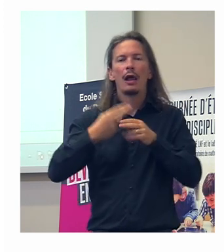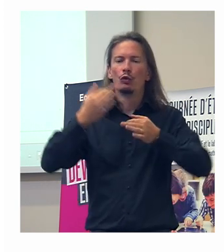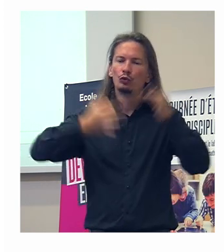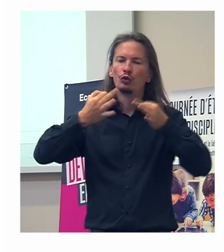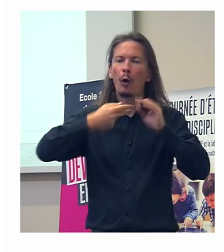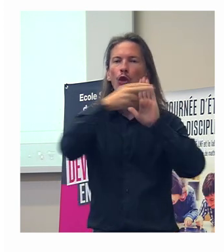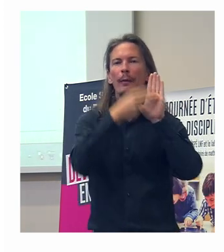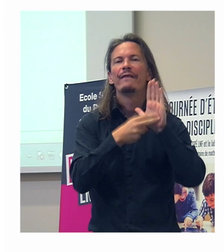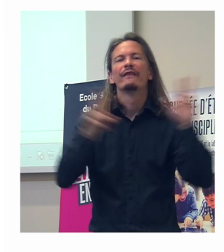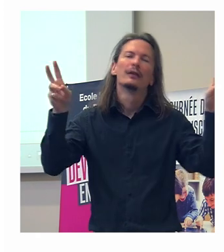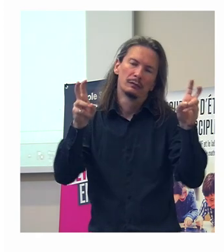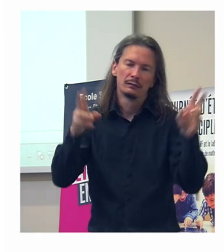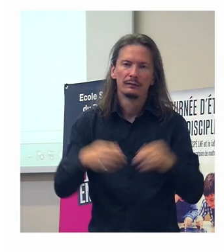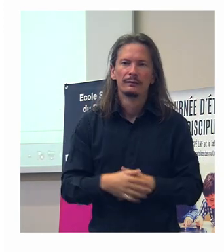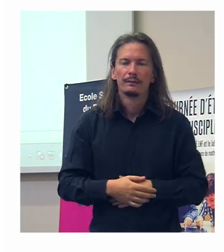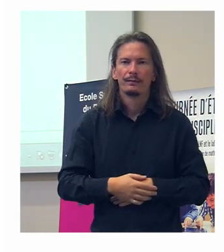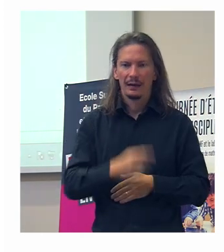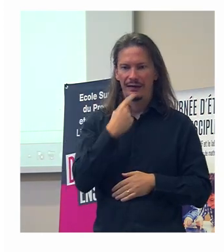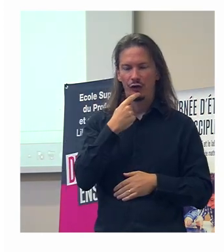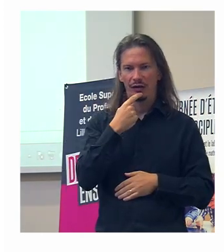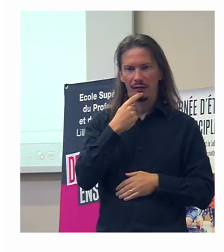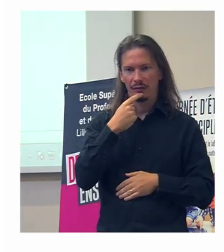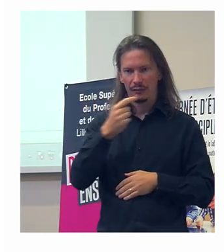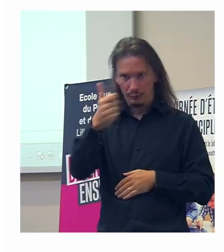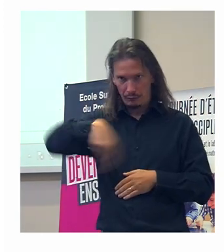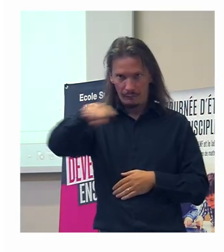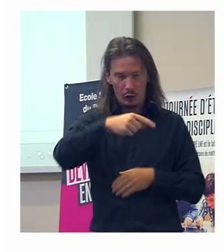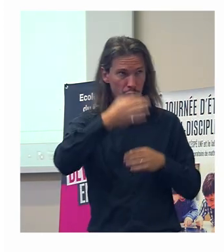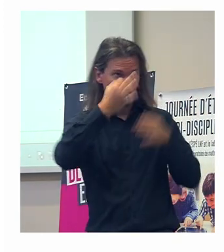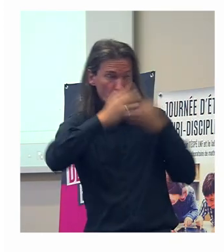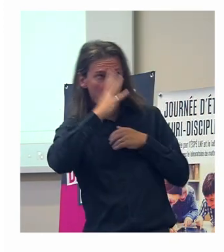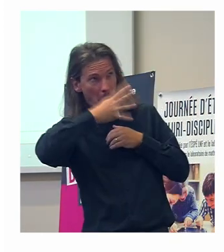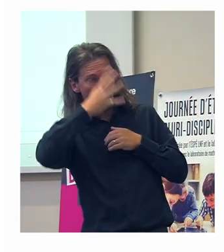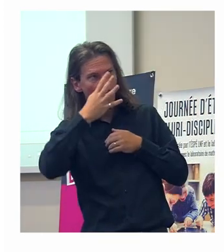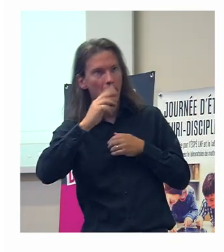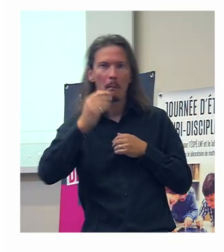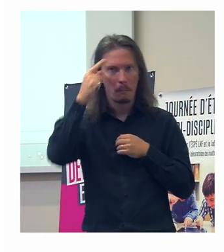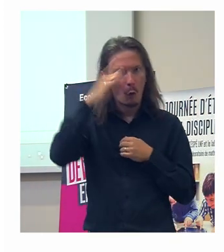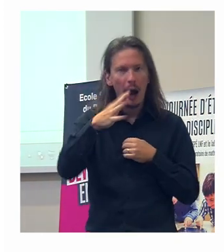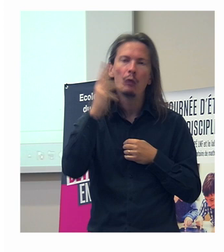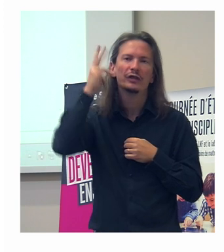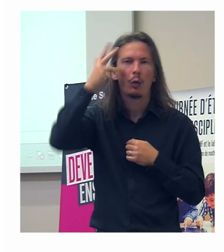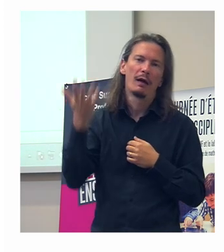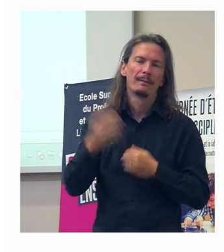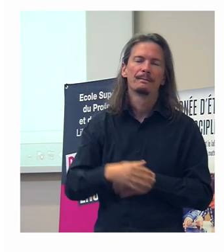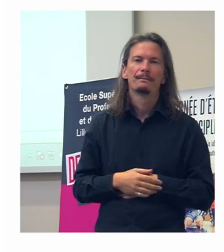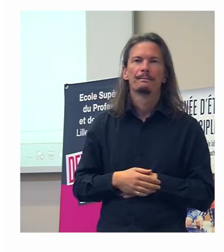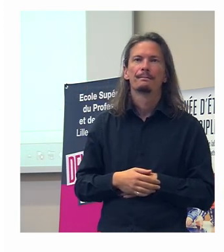normatif, c'est-à-dire le jugement moral et citoyen, ou le jugement qui